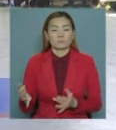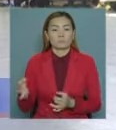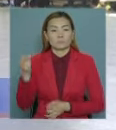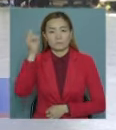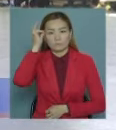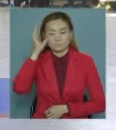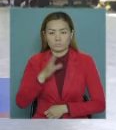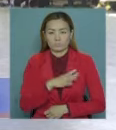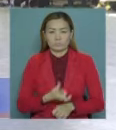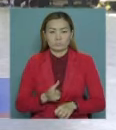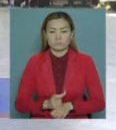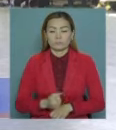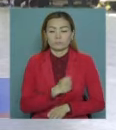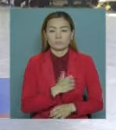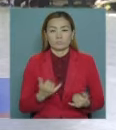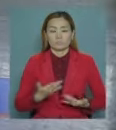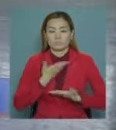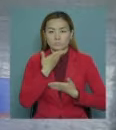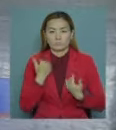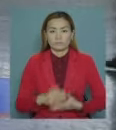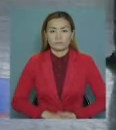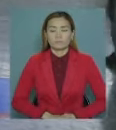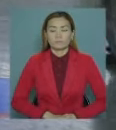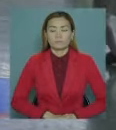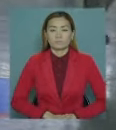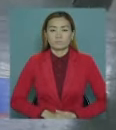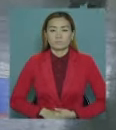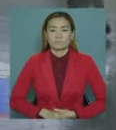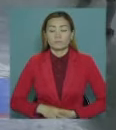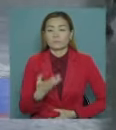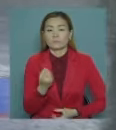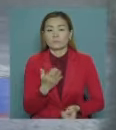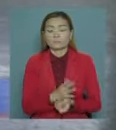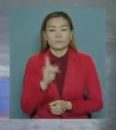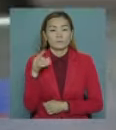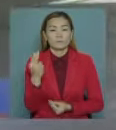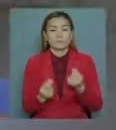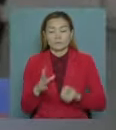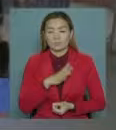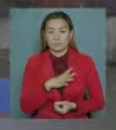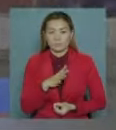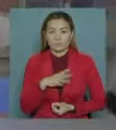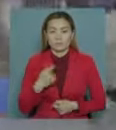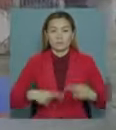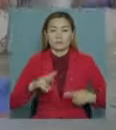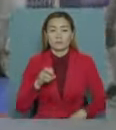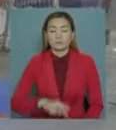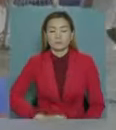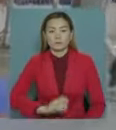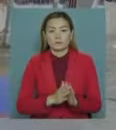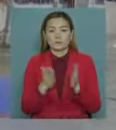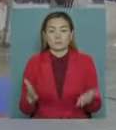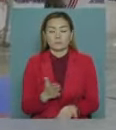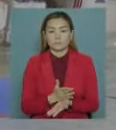конечно, очень жаль, что его нет среди нас. Кроме того, лучшим игрокам турнира по футзалу вручили